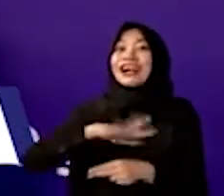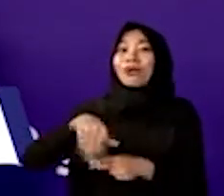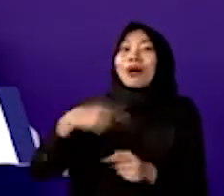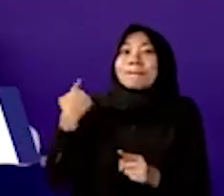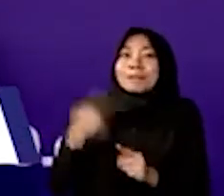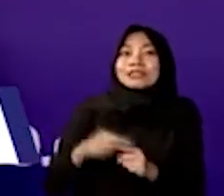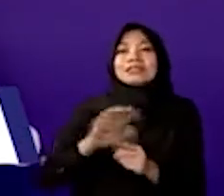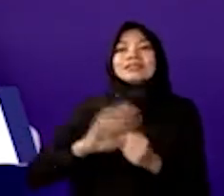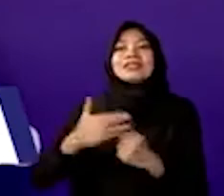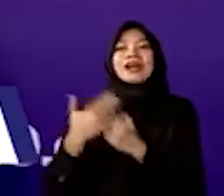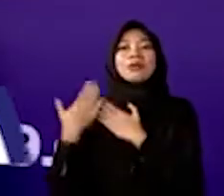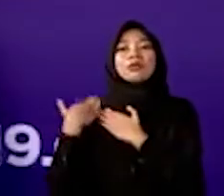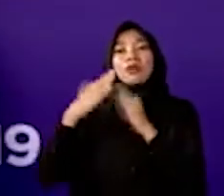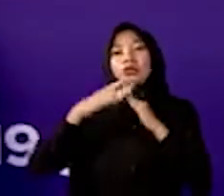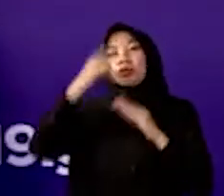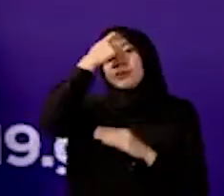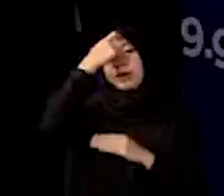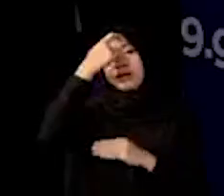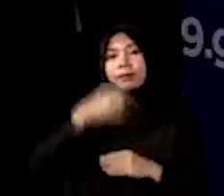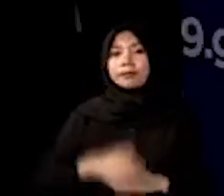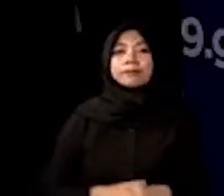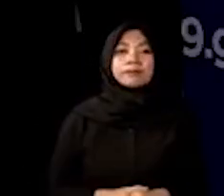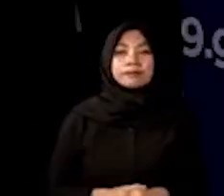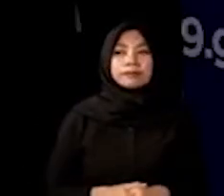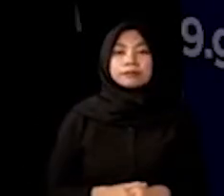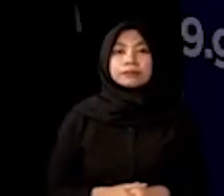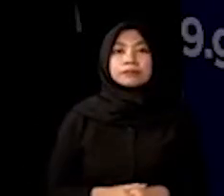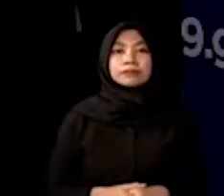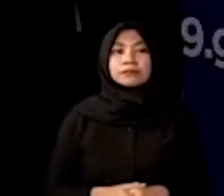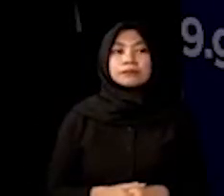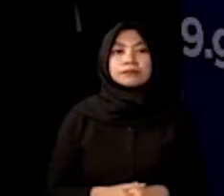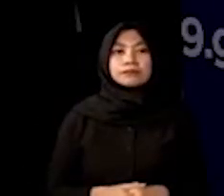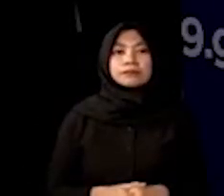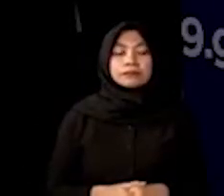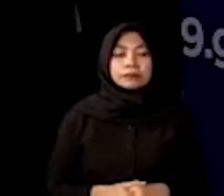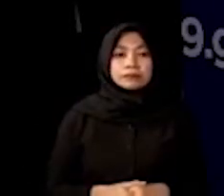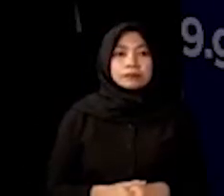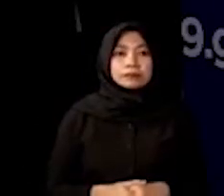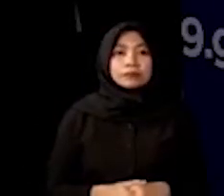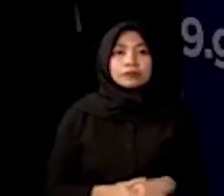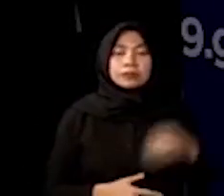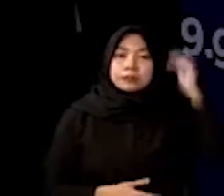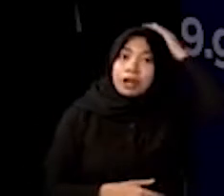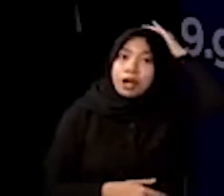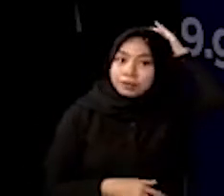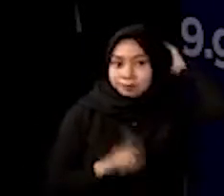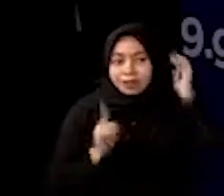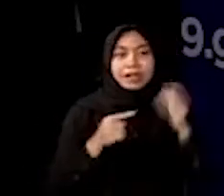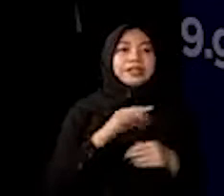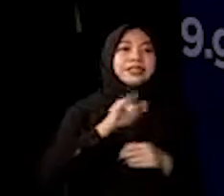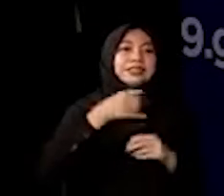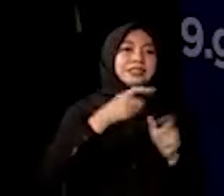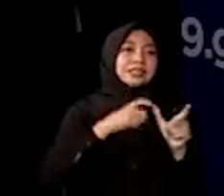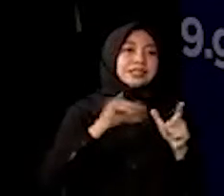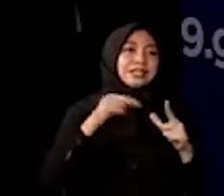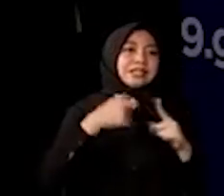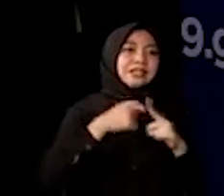sakit Makasih Pak Don paklangga ini ada pertanyaan dari Jessica Jakarta silakan